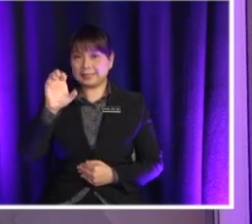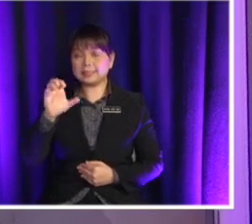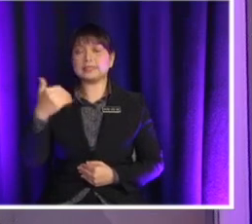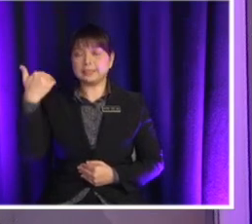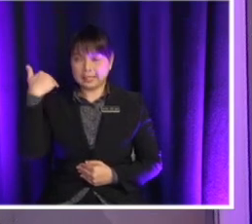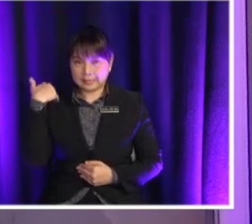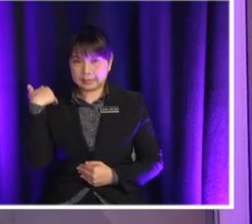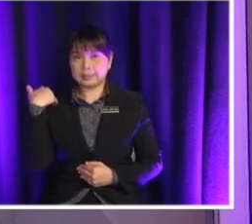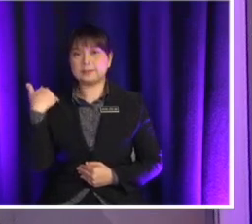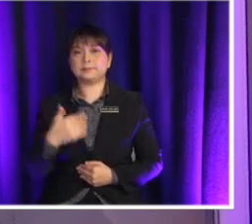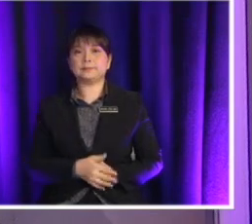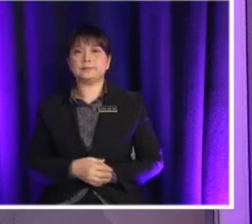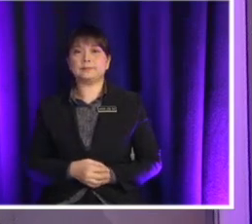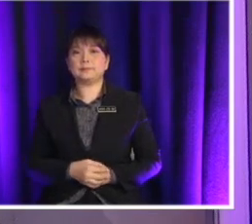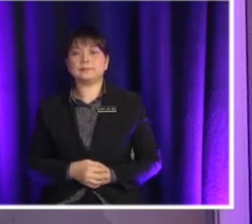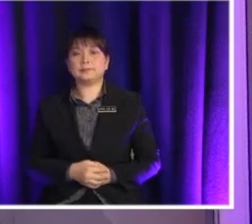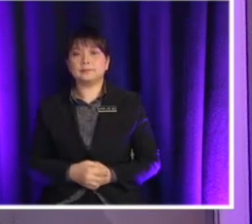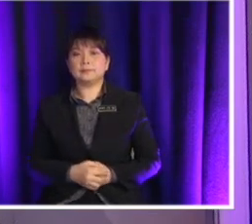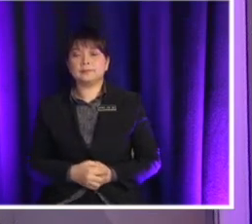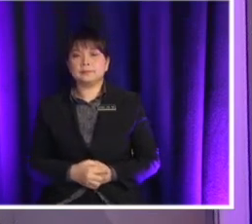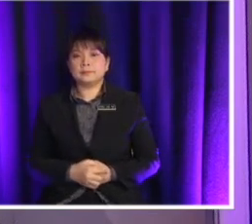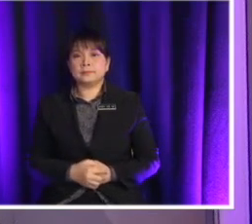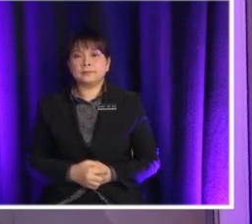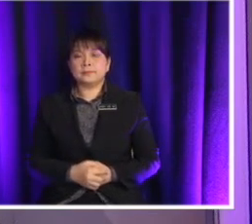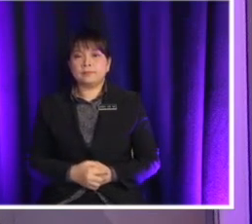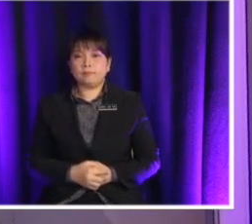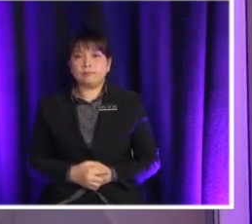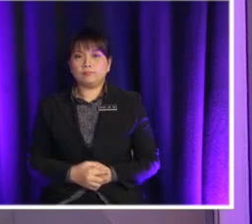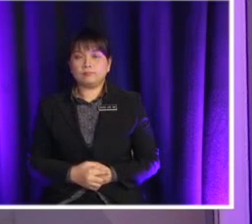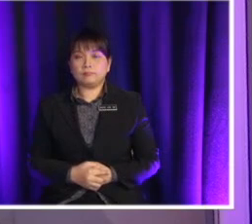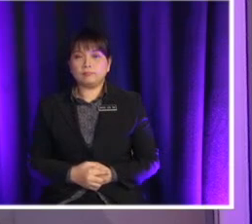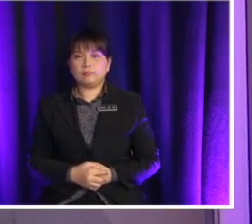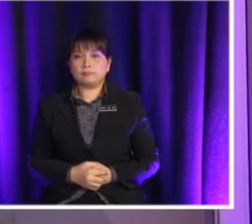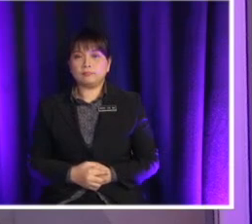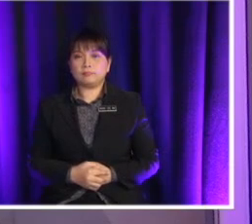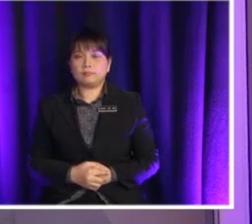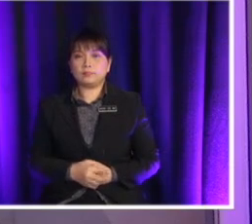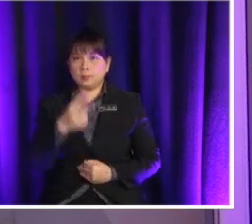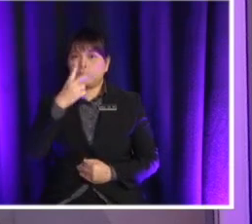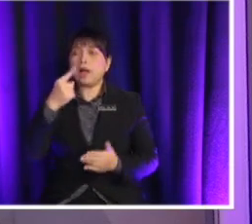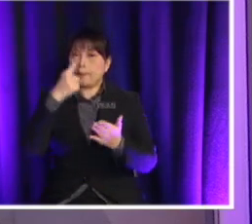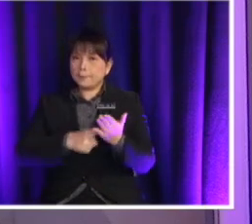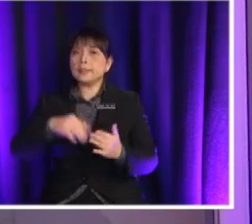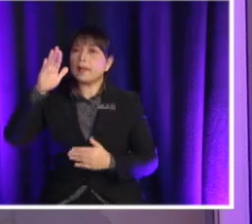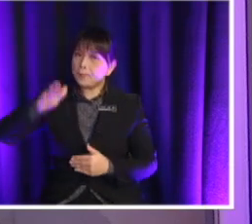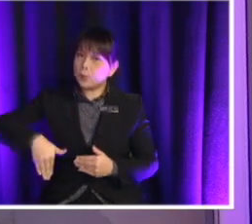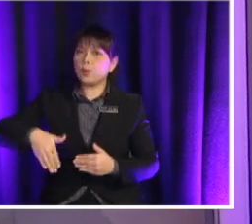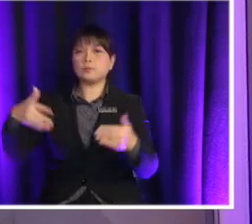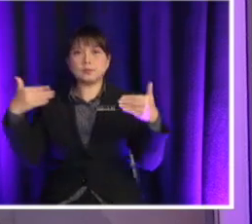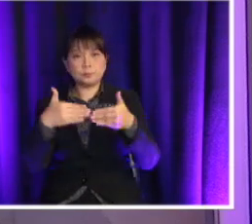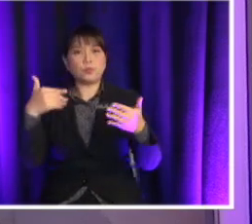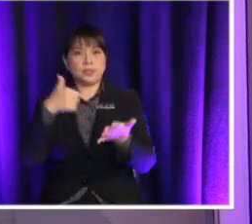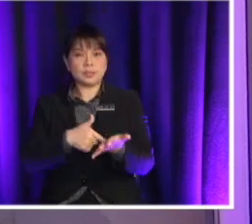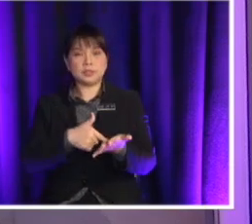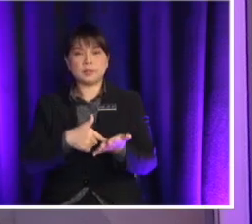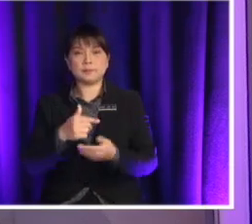sambungan. Boleh ke Aiman? Boleh cikgu? Okey, dan seterusnya kita tengok apa yang belum bersambung lagi. Okey, kat sini kita